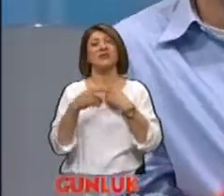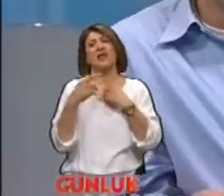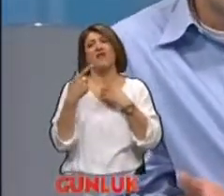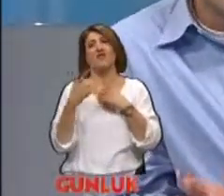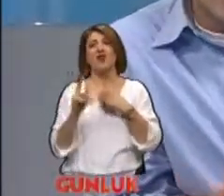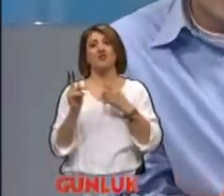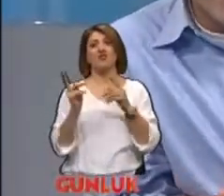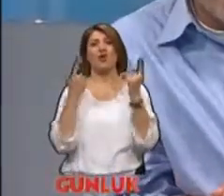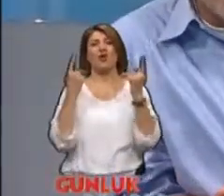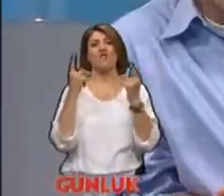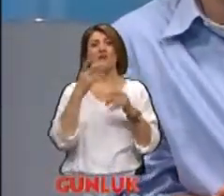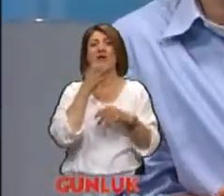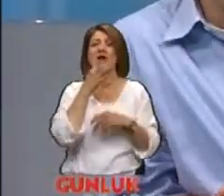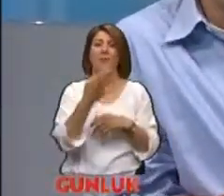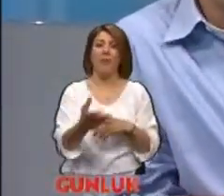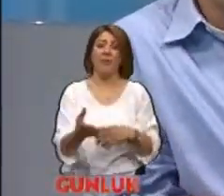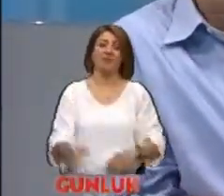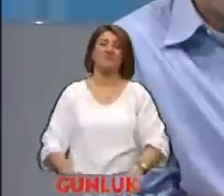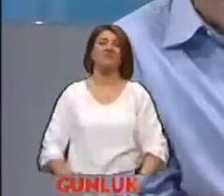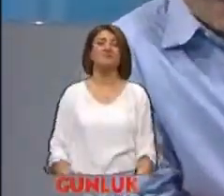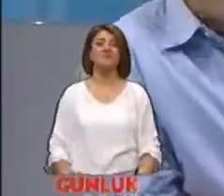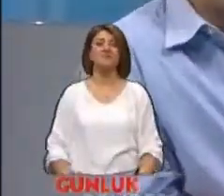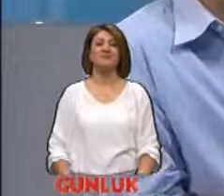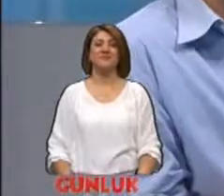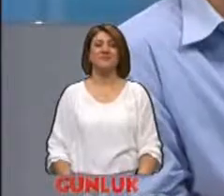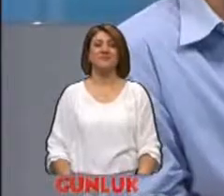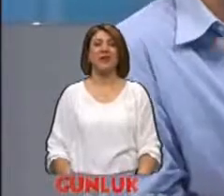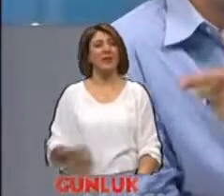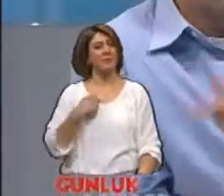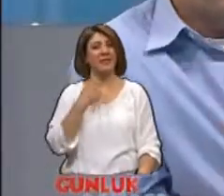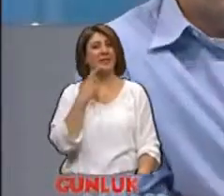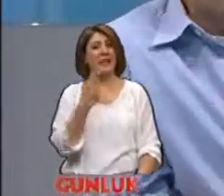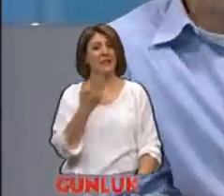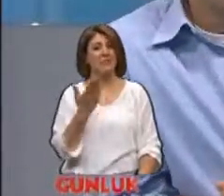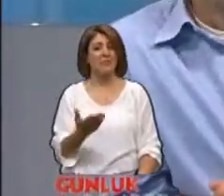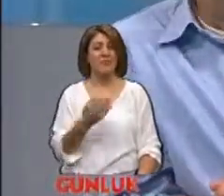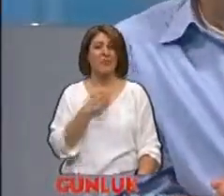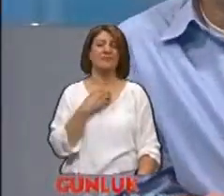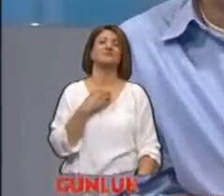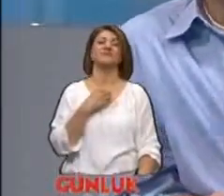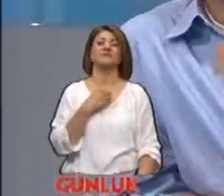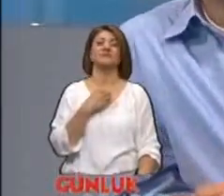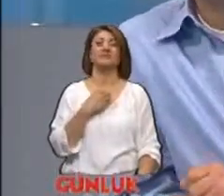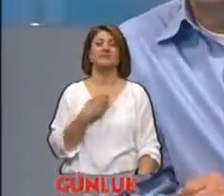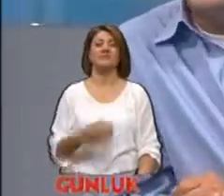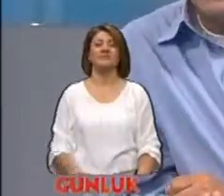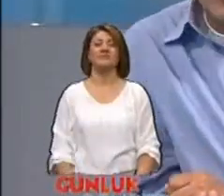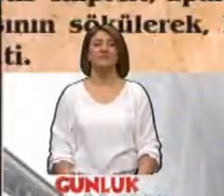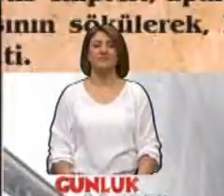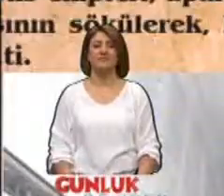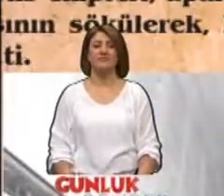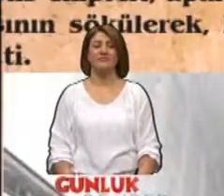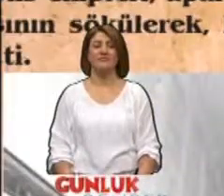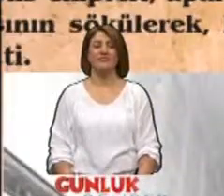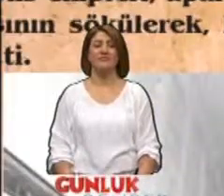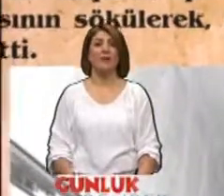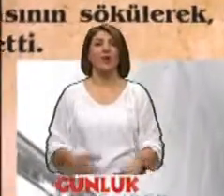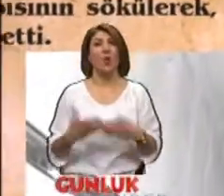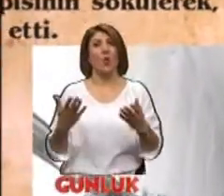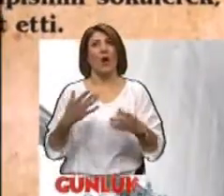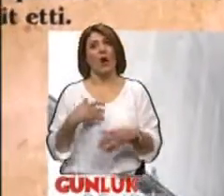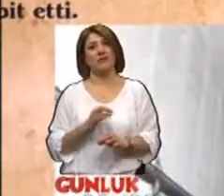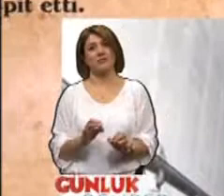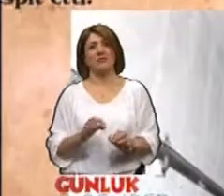dedirten bir olay. Maalesef bu haftaki haberlerimiz hep yok artık dedirttiriyor. Evet. Biz diyelim ama. Yok artık. Yok artık. Evet. Evet bir tane bakalım. Yok